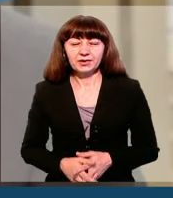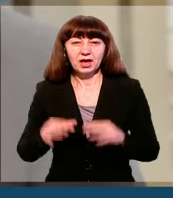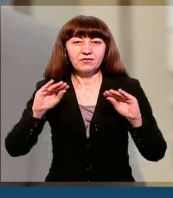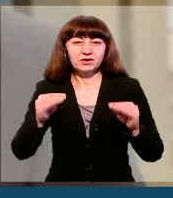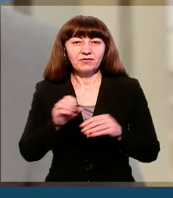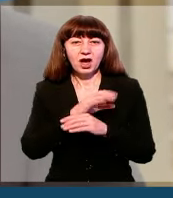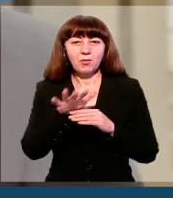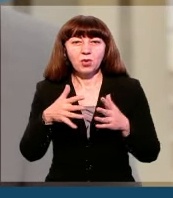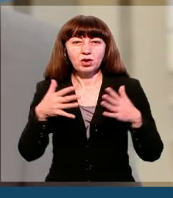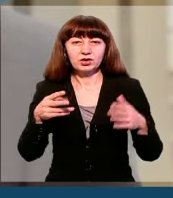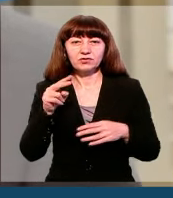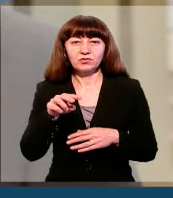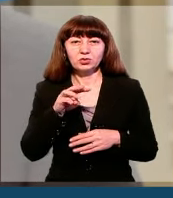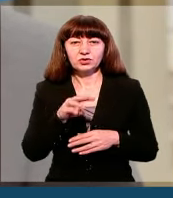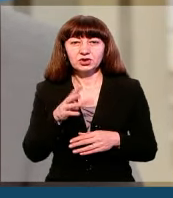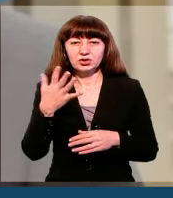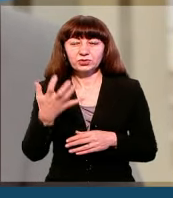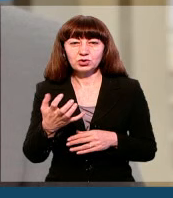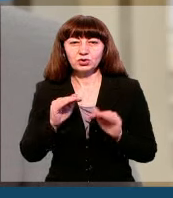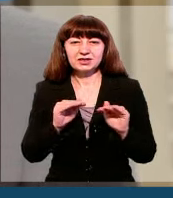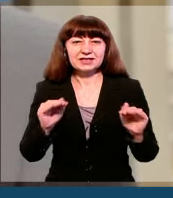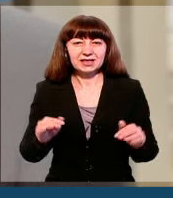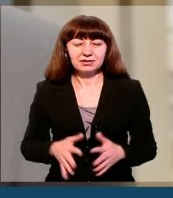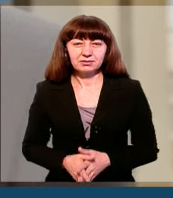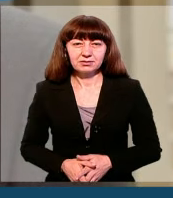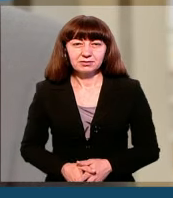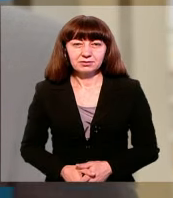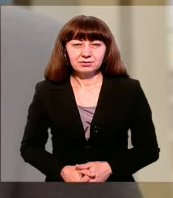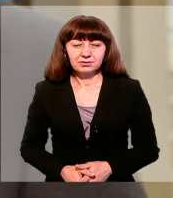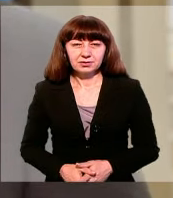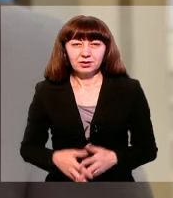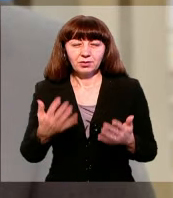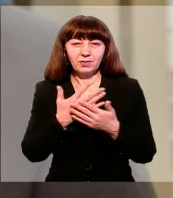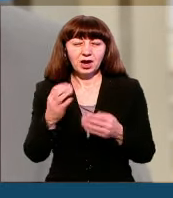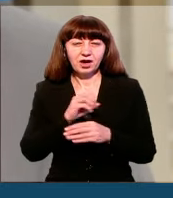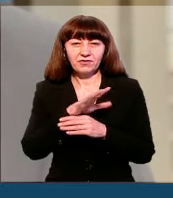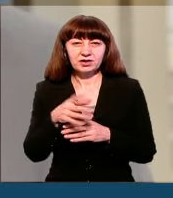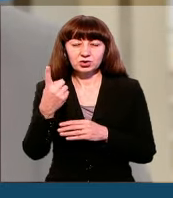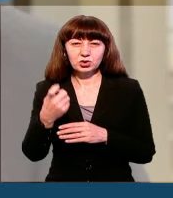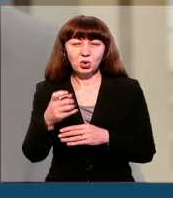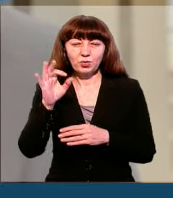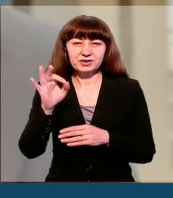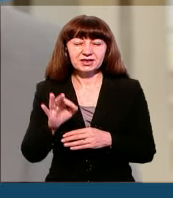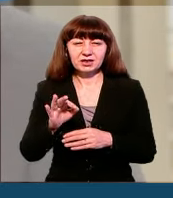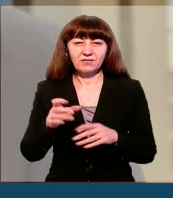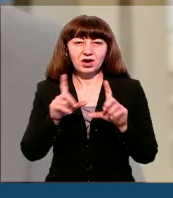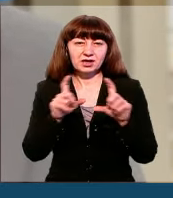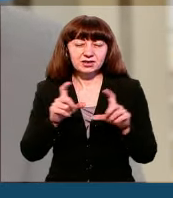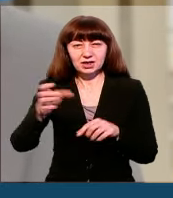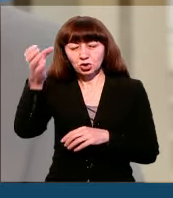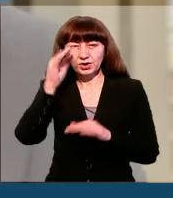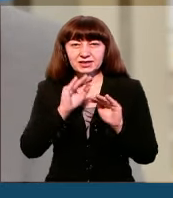охватом более 2500 детей. Мы охватили 100% организации образования, это у нас детские